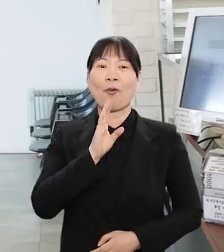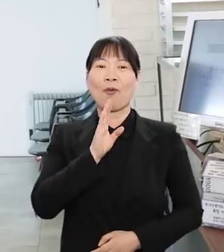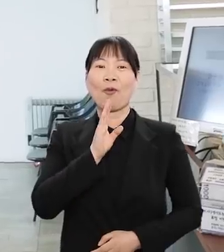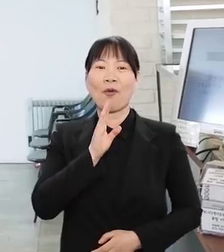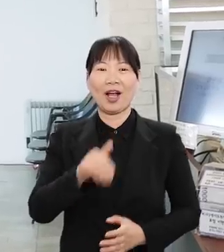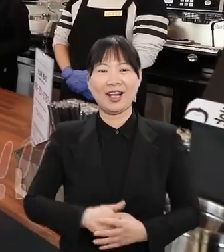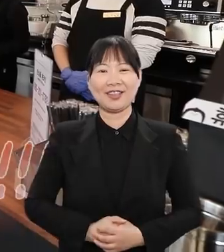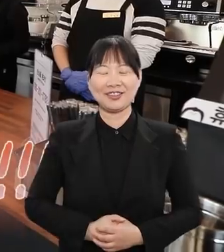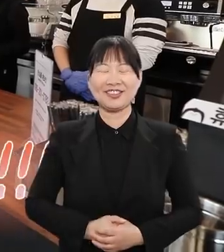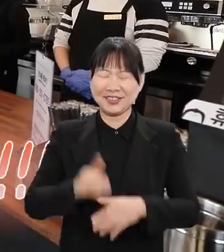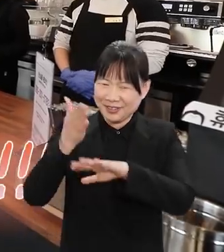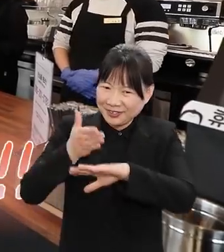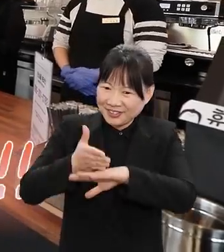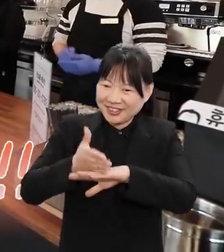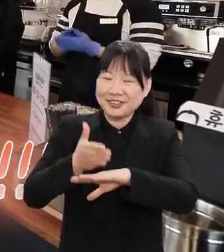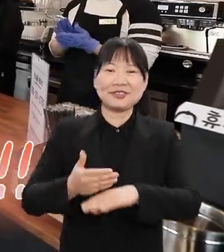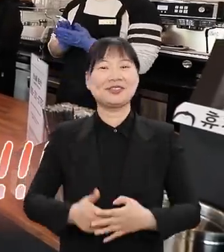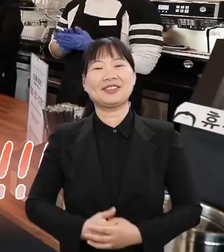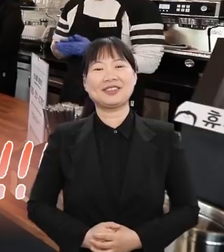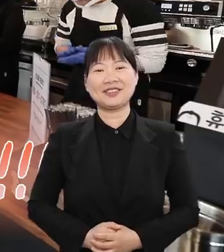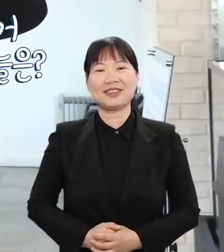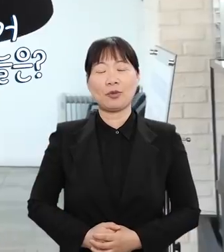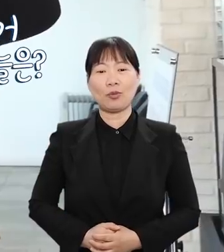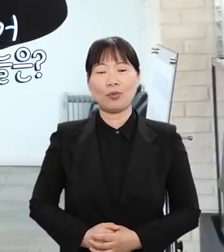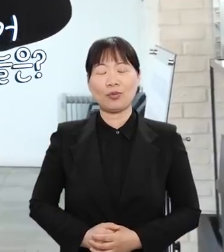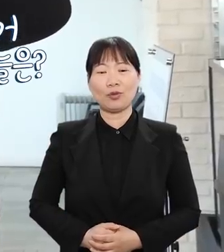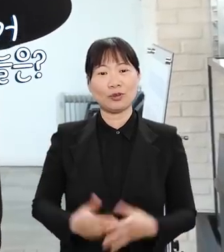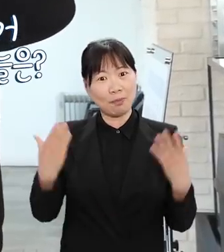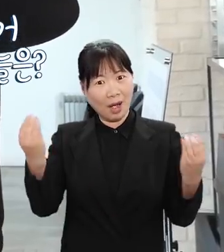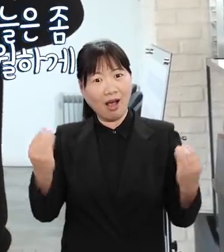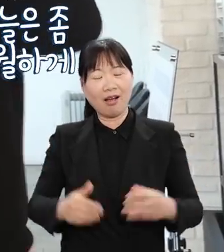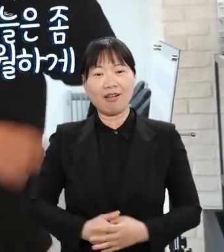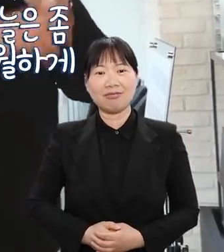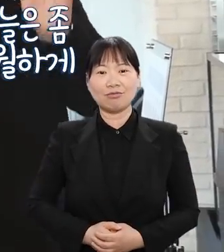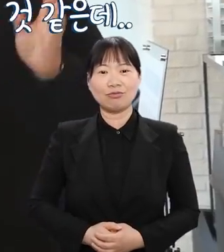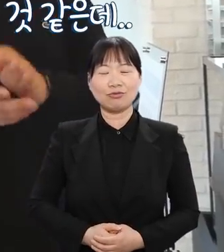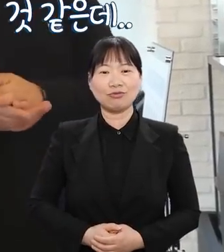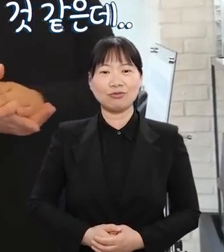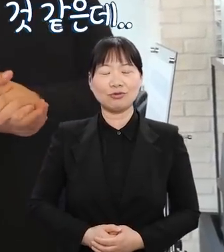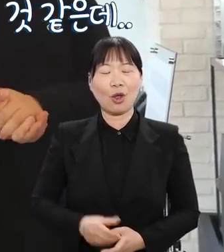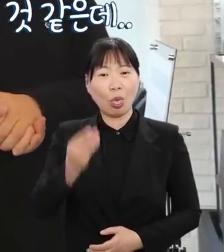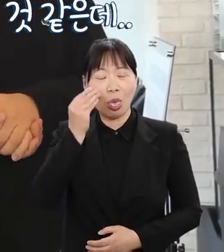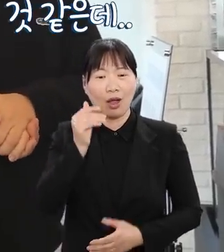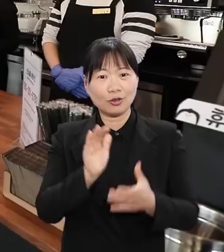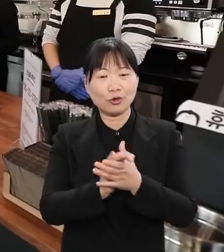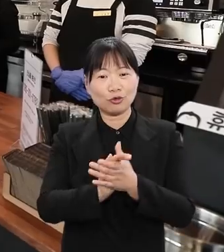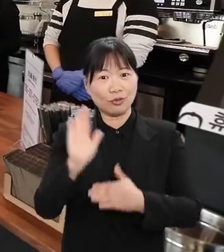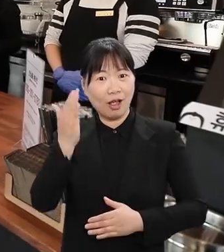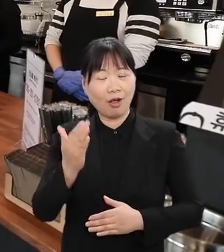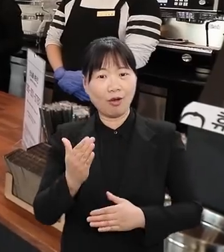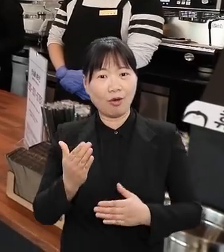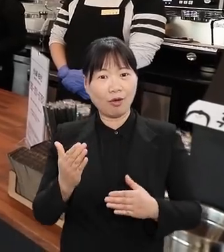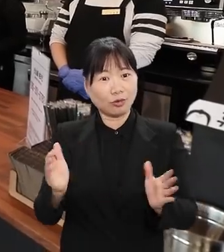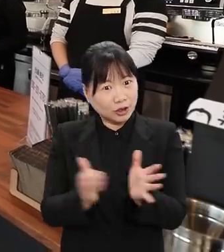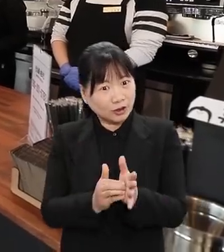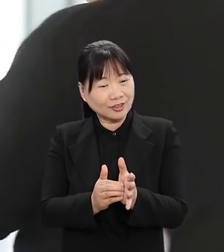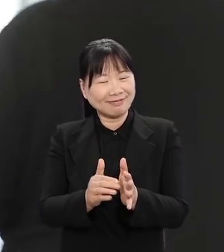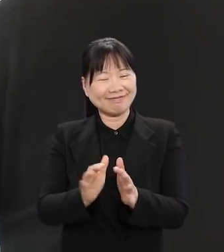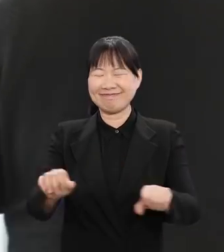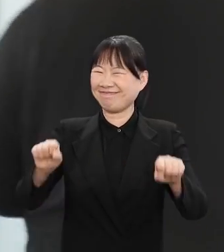오! 고맙습니다. 그거 끝난 거 아닌가요 오늘은? 오늘 좀 수월하게 친구가 된 거 같은데? 어 오늘